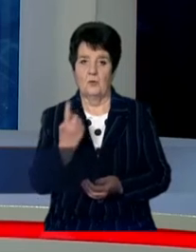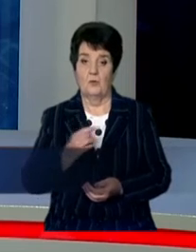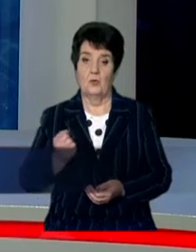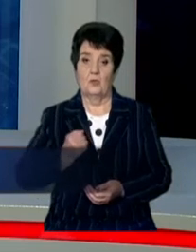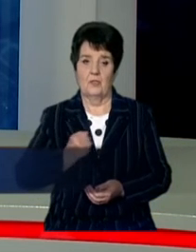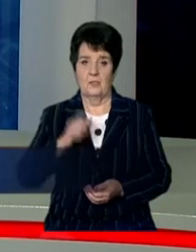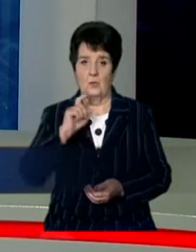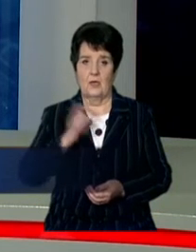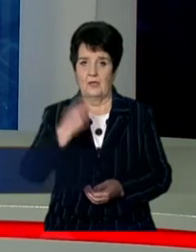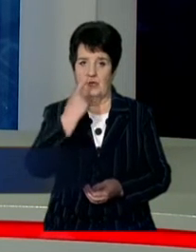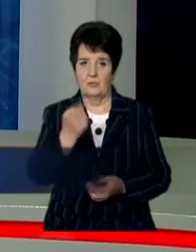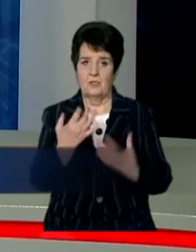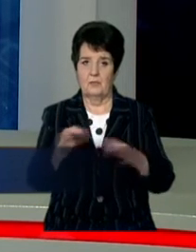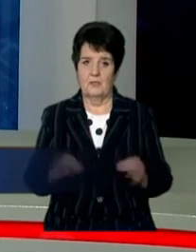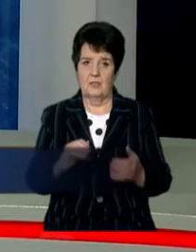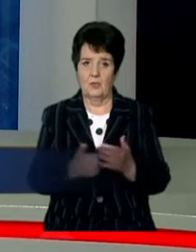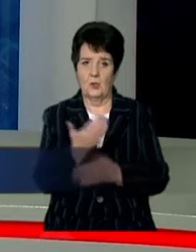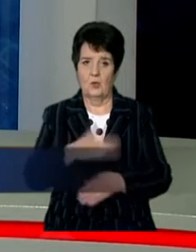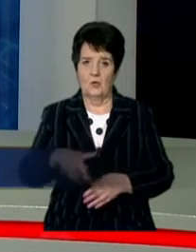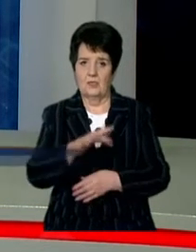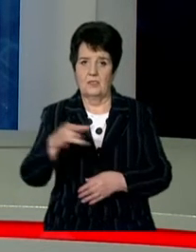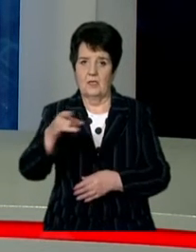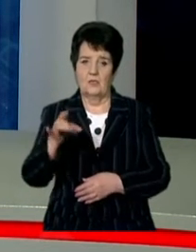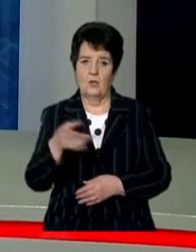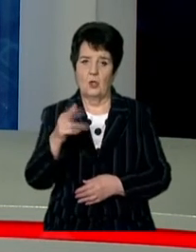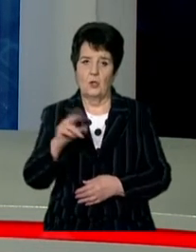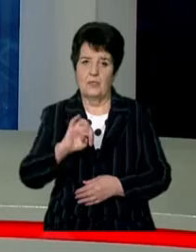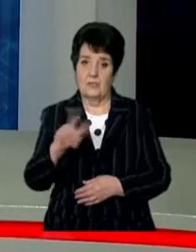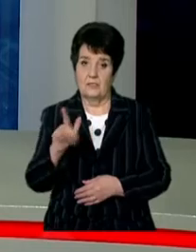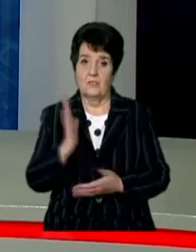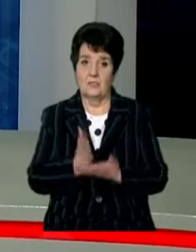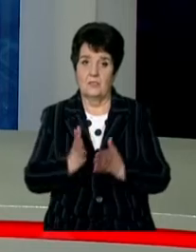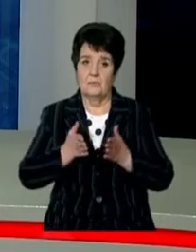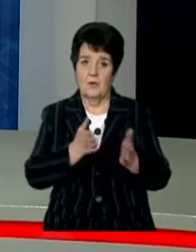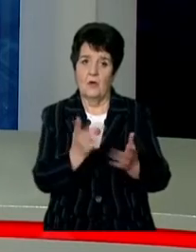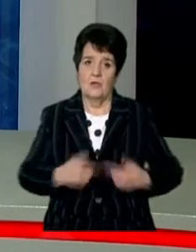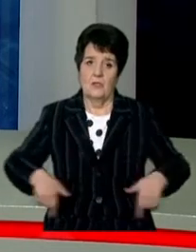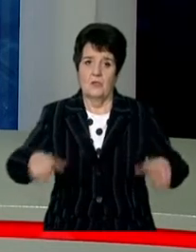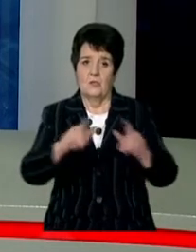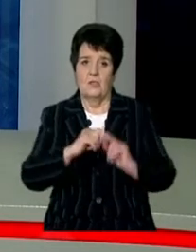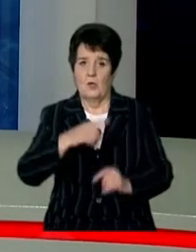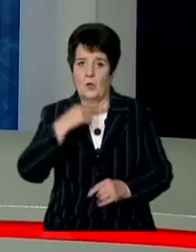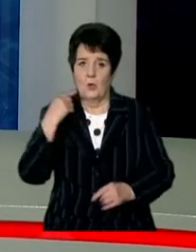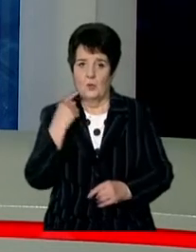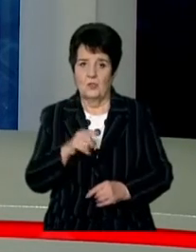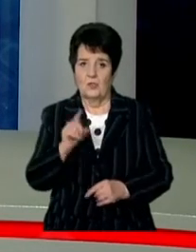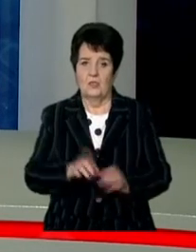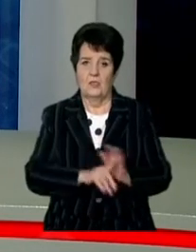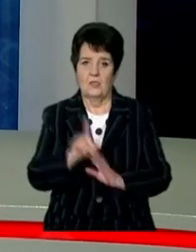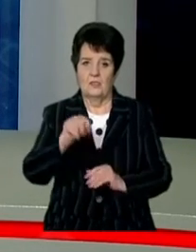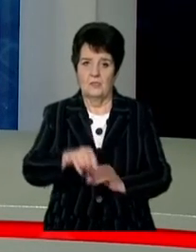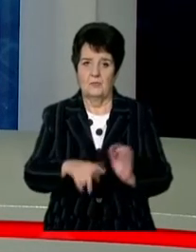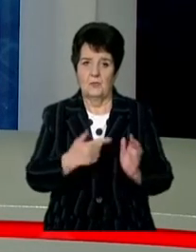Soldații ucraineni anunță despre eliberarea noi localități în regiunea Donețk și sunt pe cale să încercuiască contingentele rușilor concentrate în